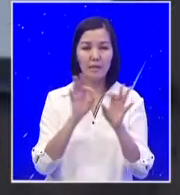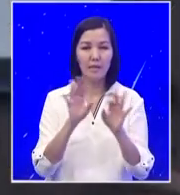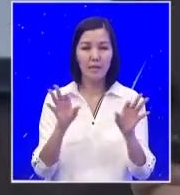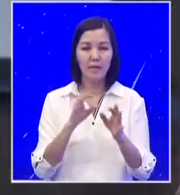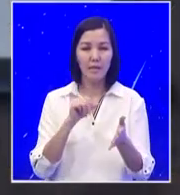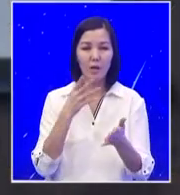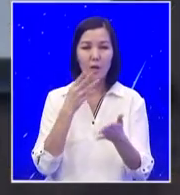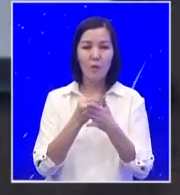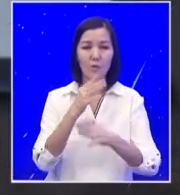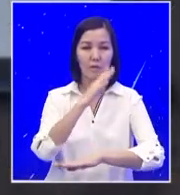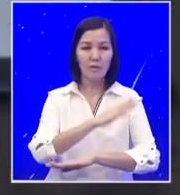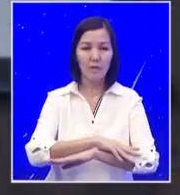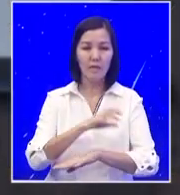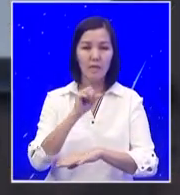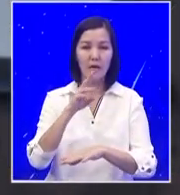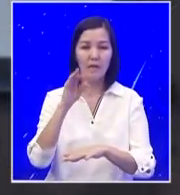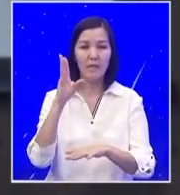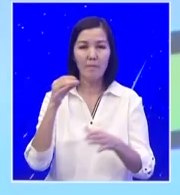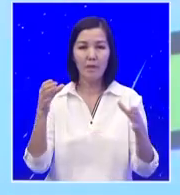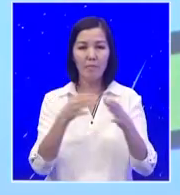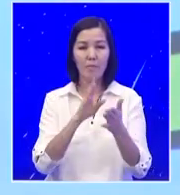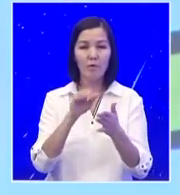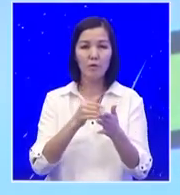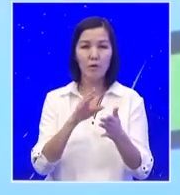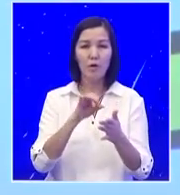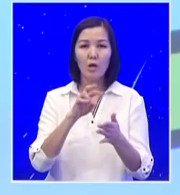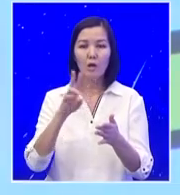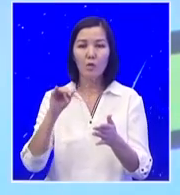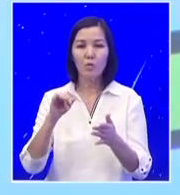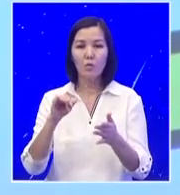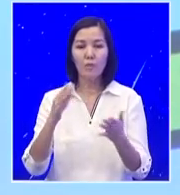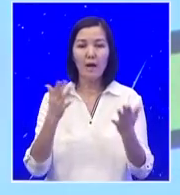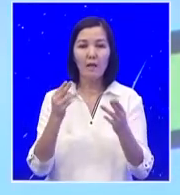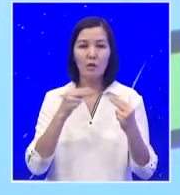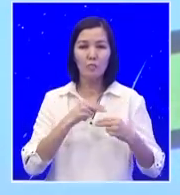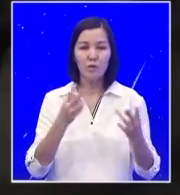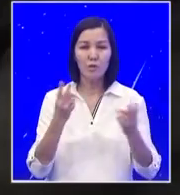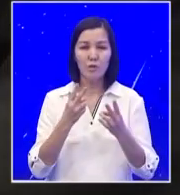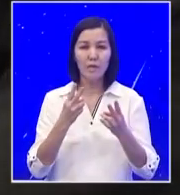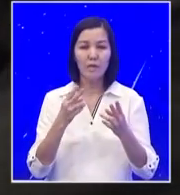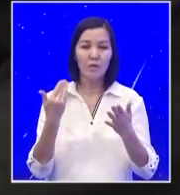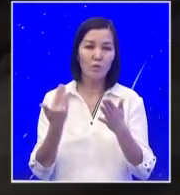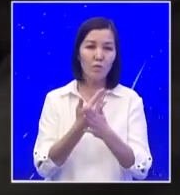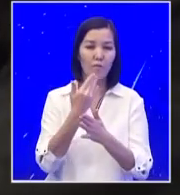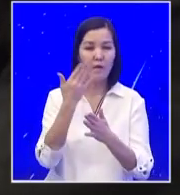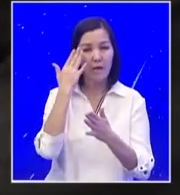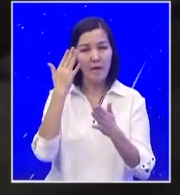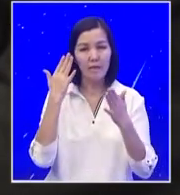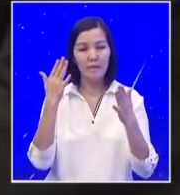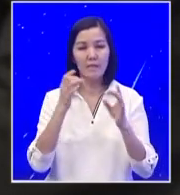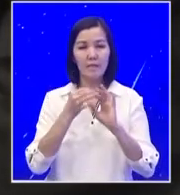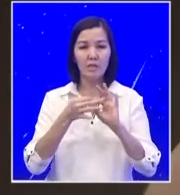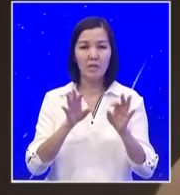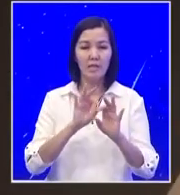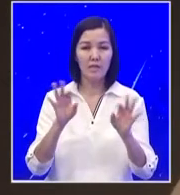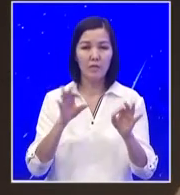Өз тренингінде Атамекен арнасының бөлім басшысы YouTube желісінде жұмыс істеудің жаңаша тәсілдері, олардың форматы жайлы